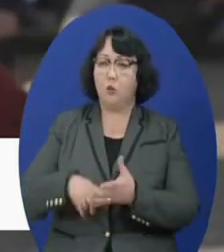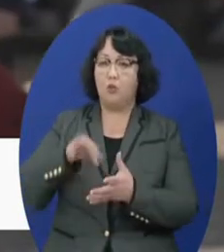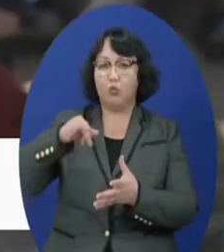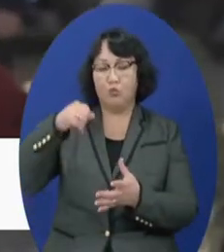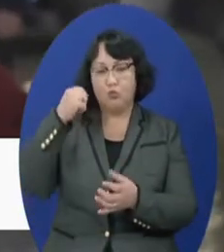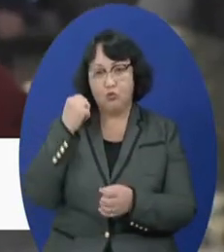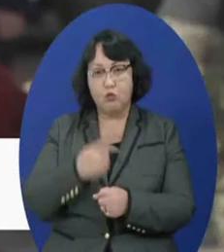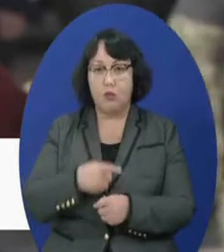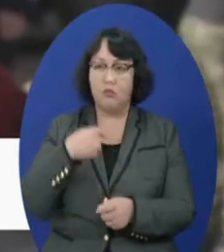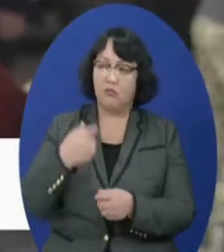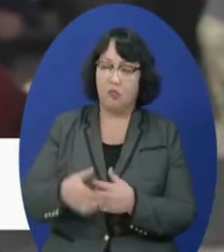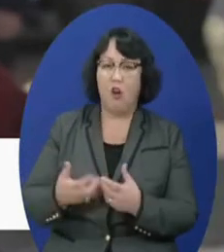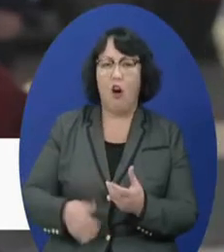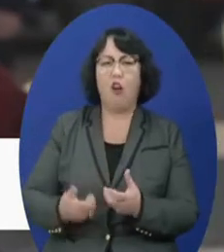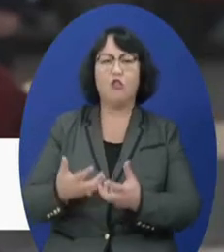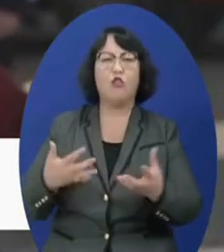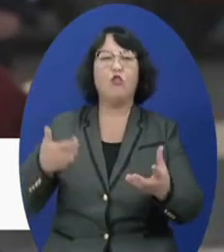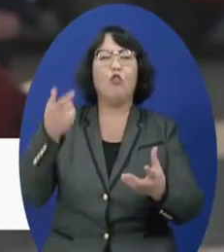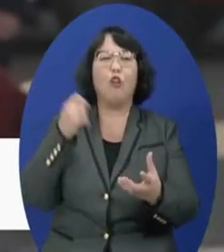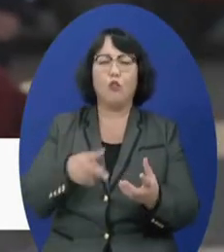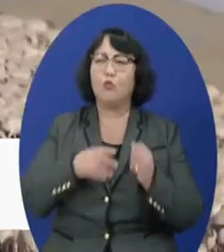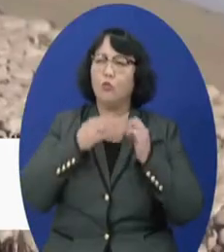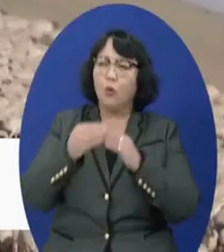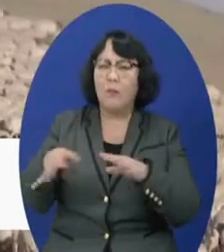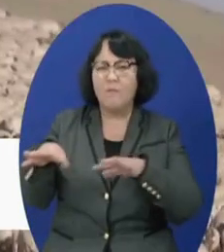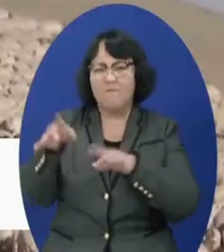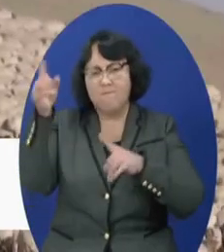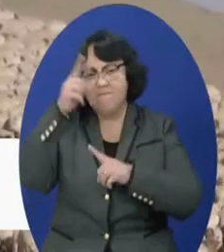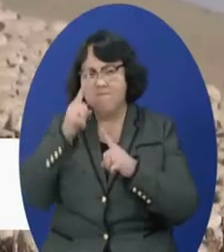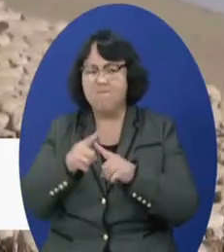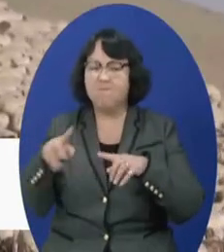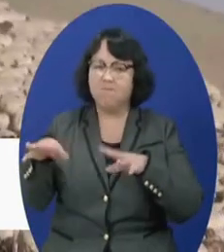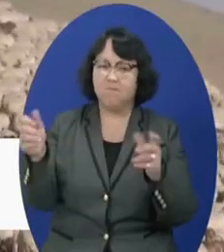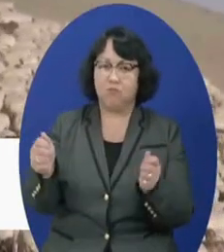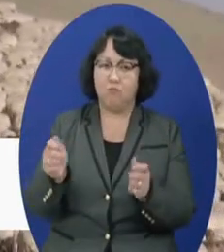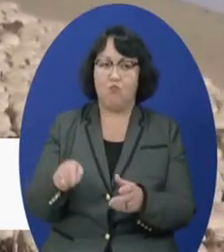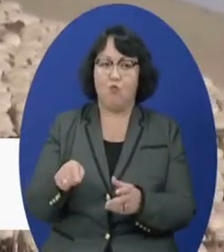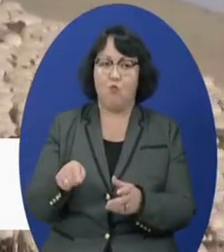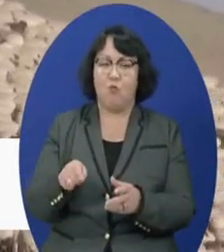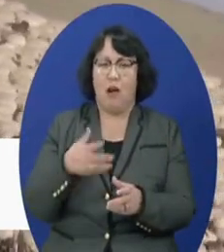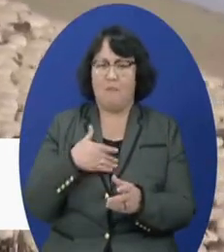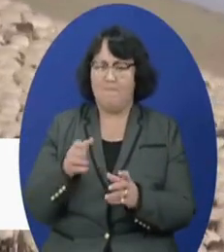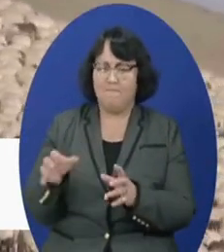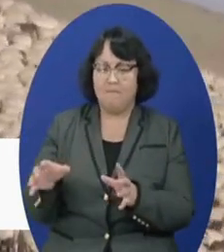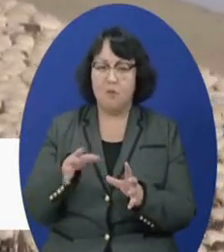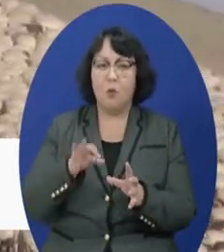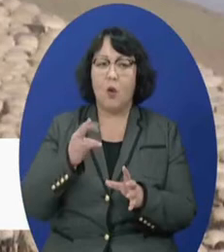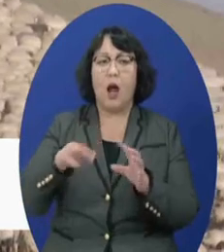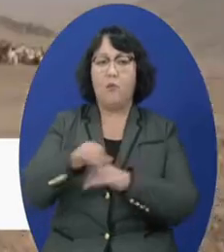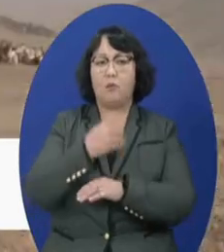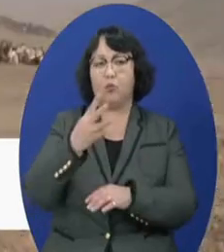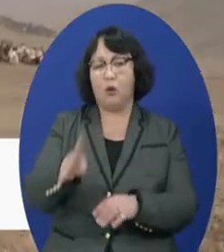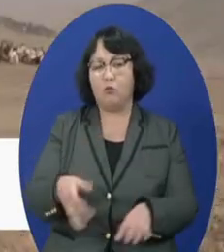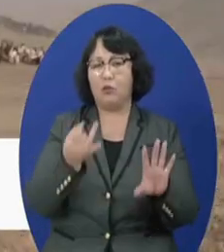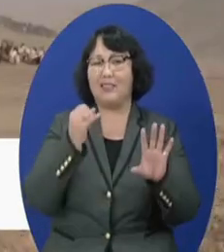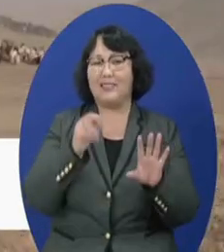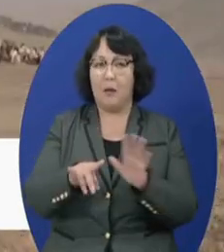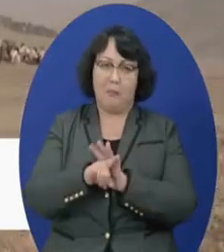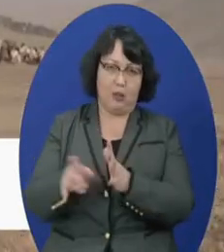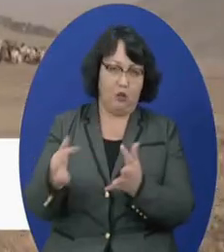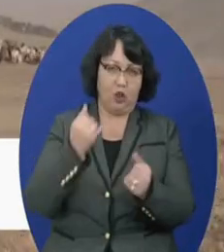ингээд одоо үндсэндээ олон малтай утрын нүдлэр байнга яваад байгаа байхгүй юу. За Өвөрхангай аймгийн хувьд энэ жил 4.7 сая мал тоолуулж өмнөх